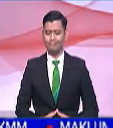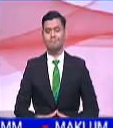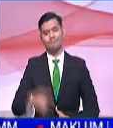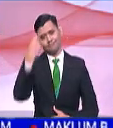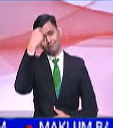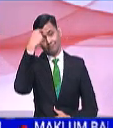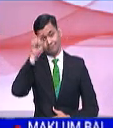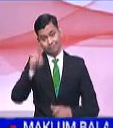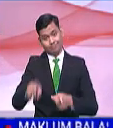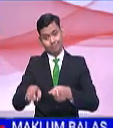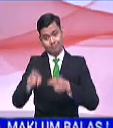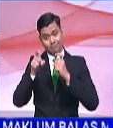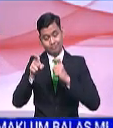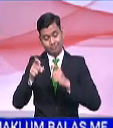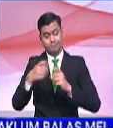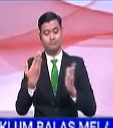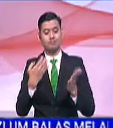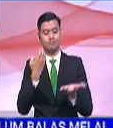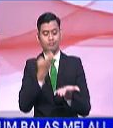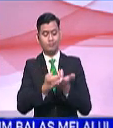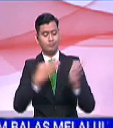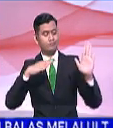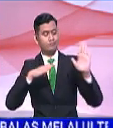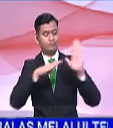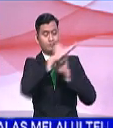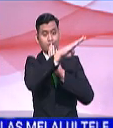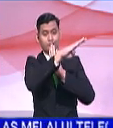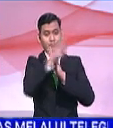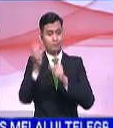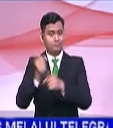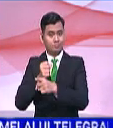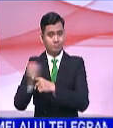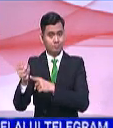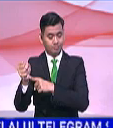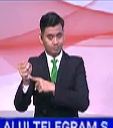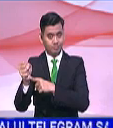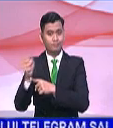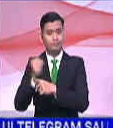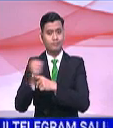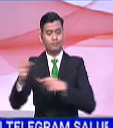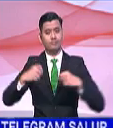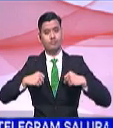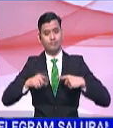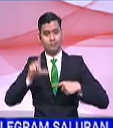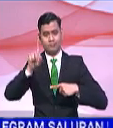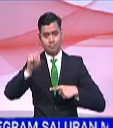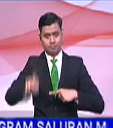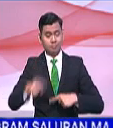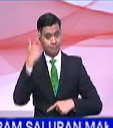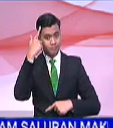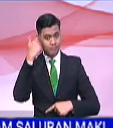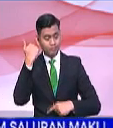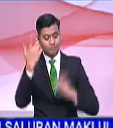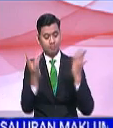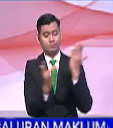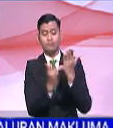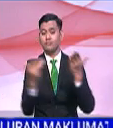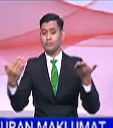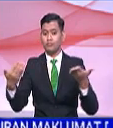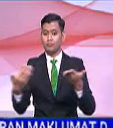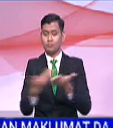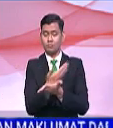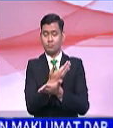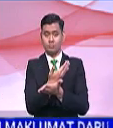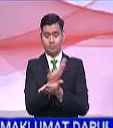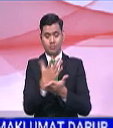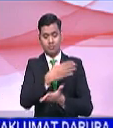Bagi mempercepatkan pemulihan ekonomi negara, sektor swasta perlu menguasai teknologi baharu termasuk peralihan ke arah